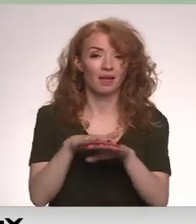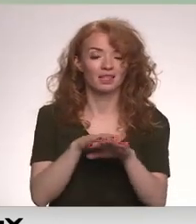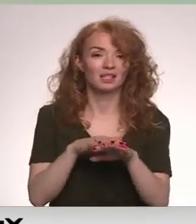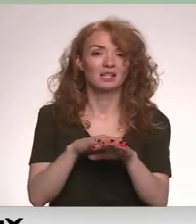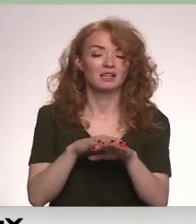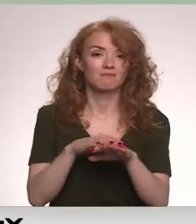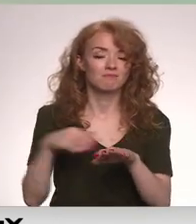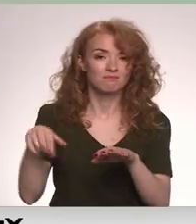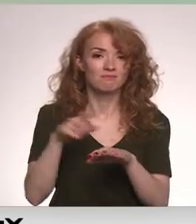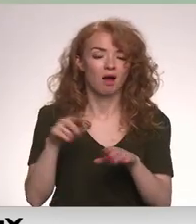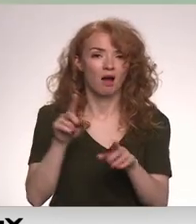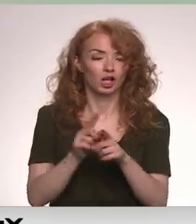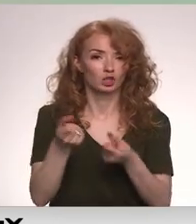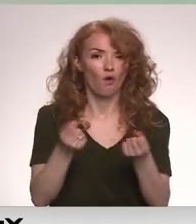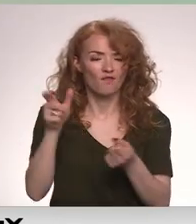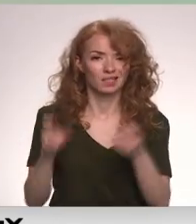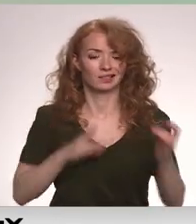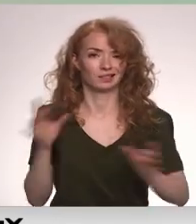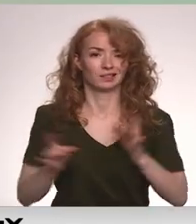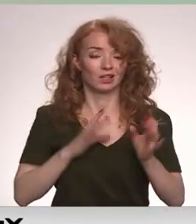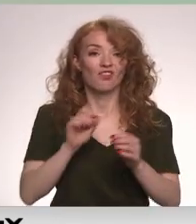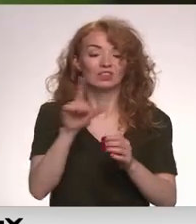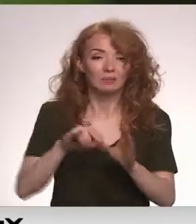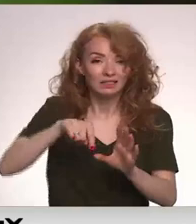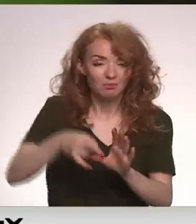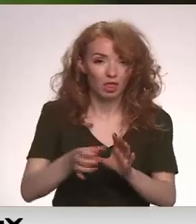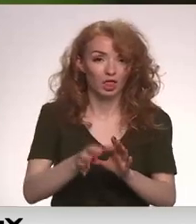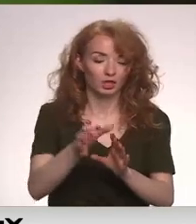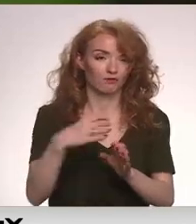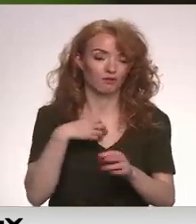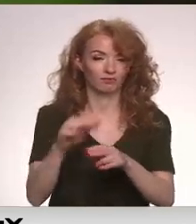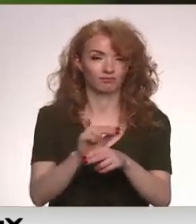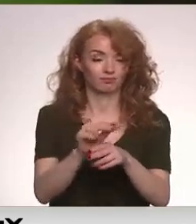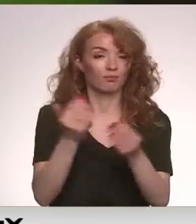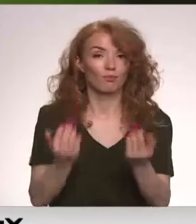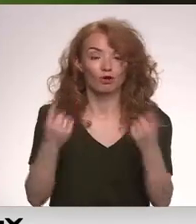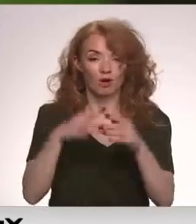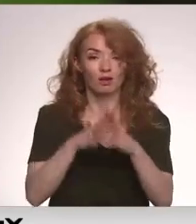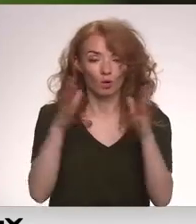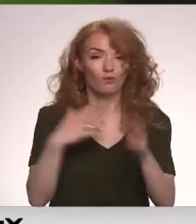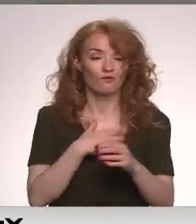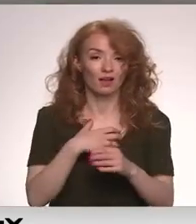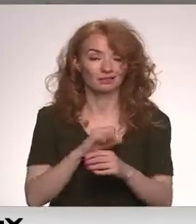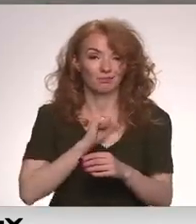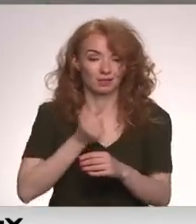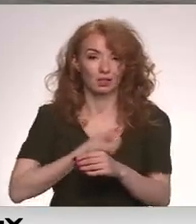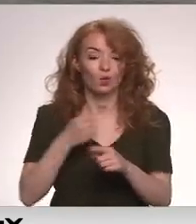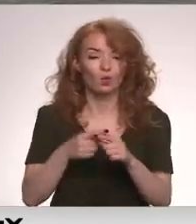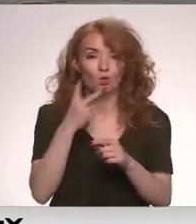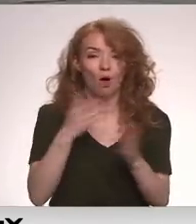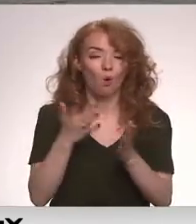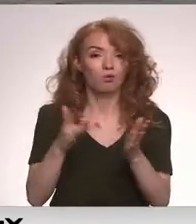un šofrīšu spiediens būs pietiekami liels no vismaz bedrīšu sadaļā. Jāsaka, ka tagad daudziem nāksies savilkt grožus un no kaut